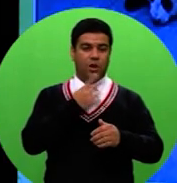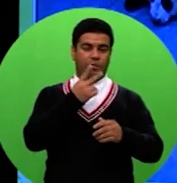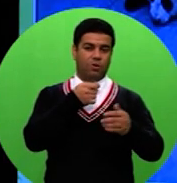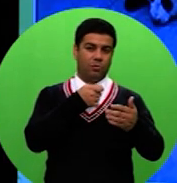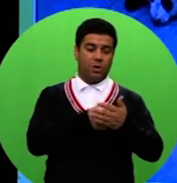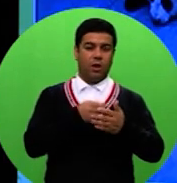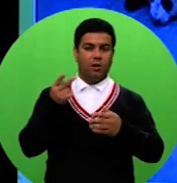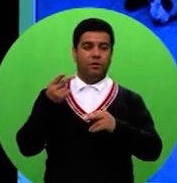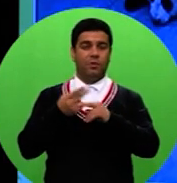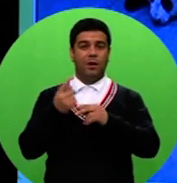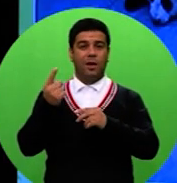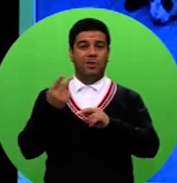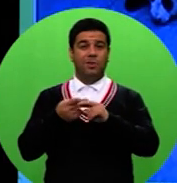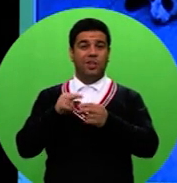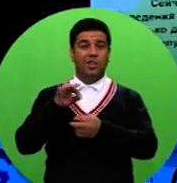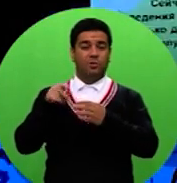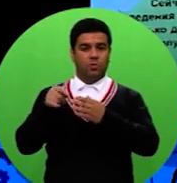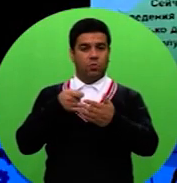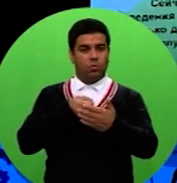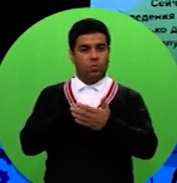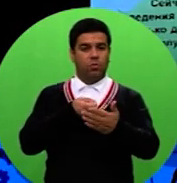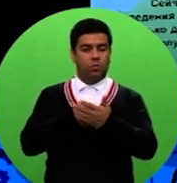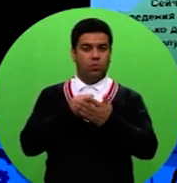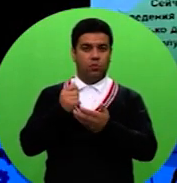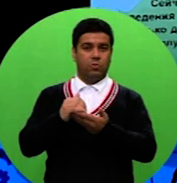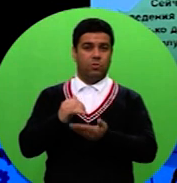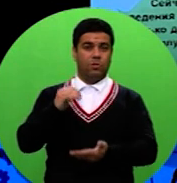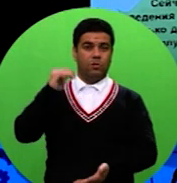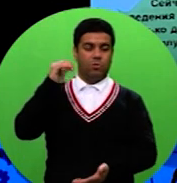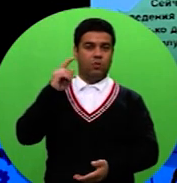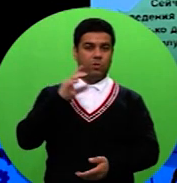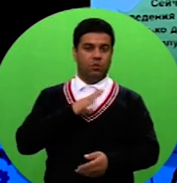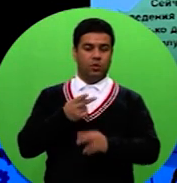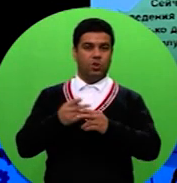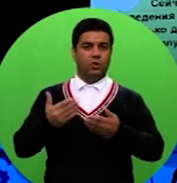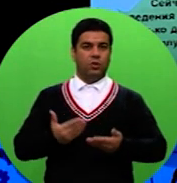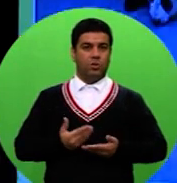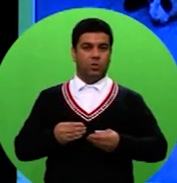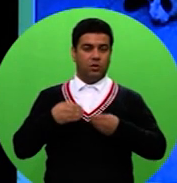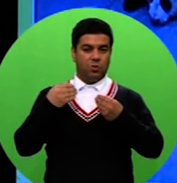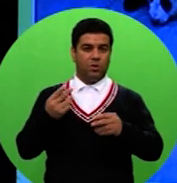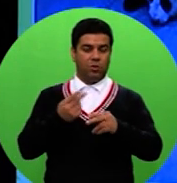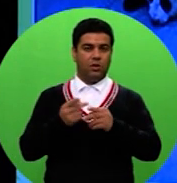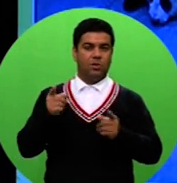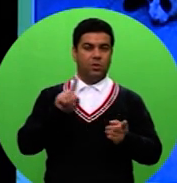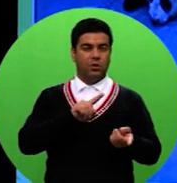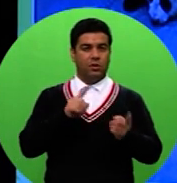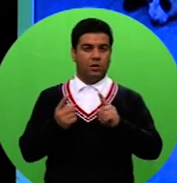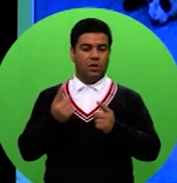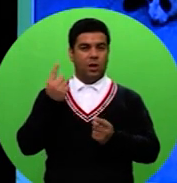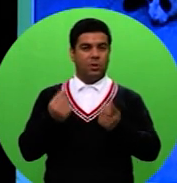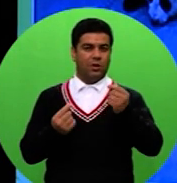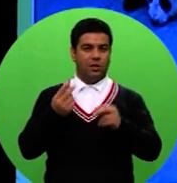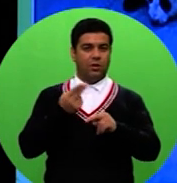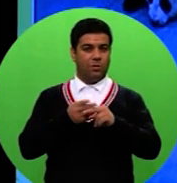одного и кормят с бутылочки, чередуя через несколько дней малышей, чтобы каждый мог получать мамино молоко